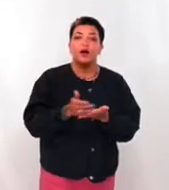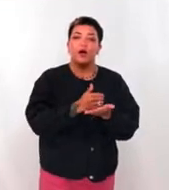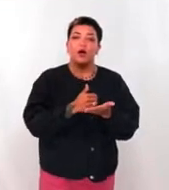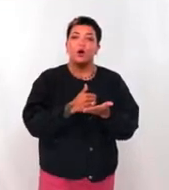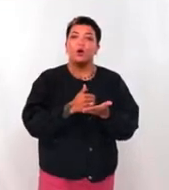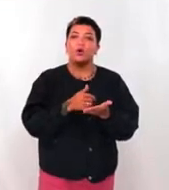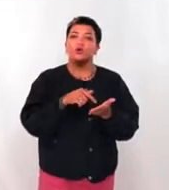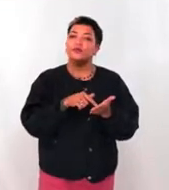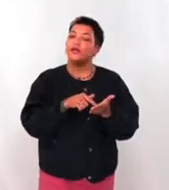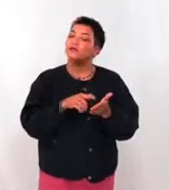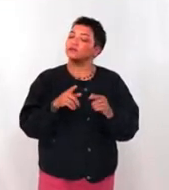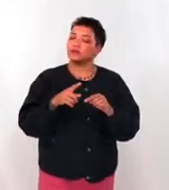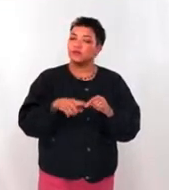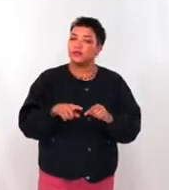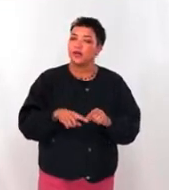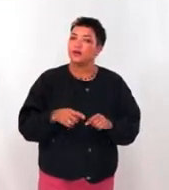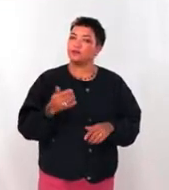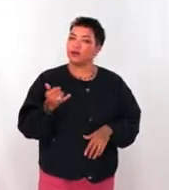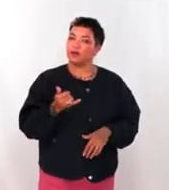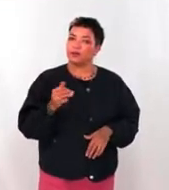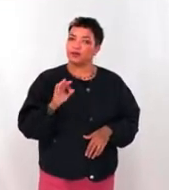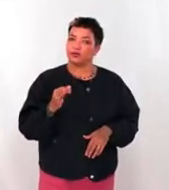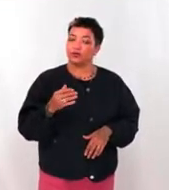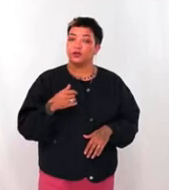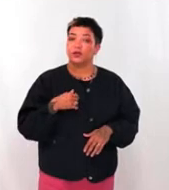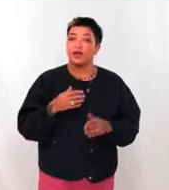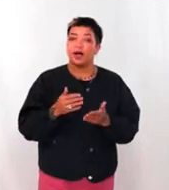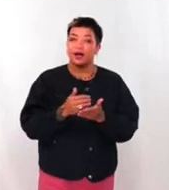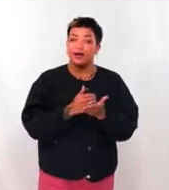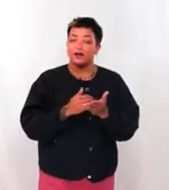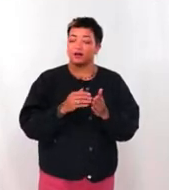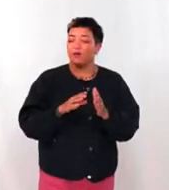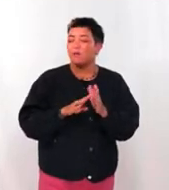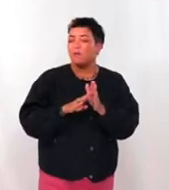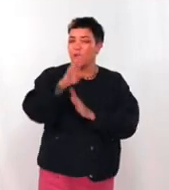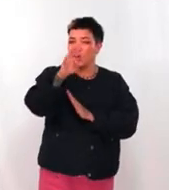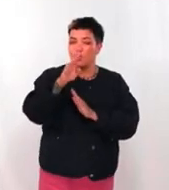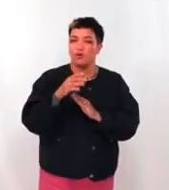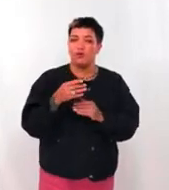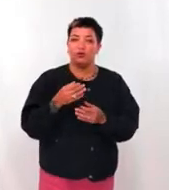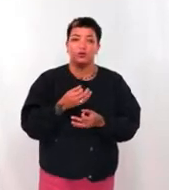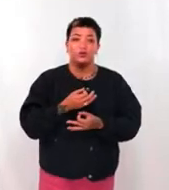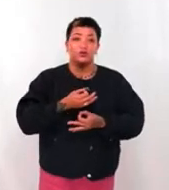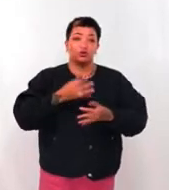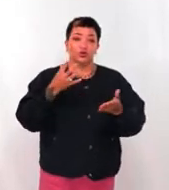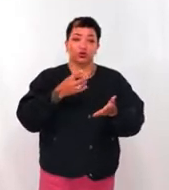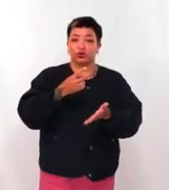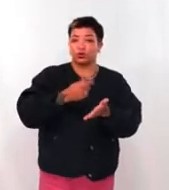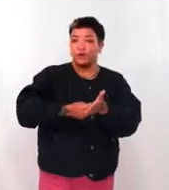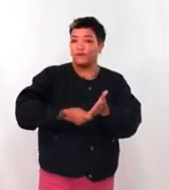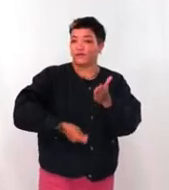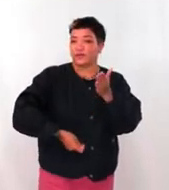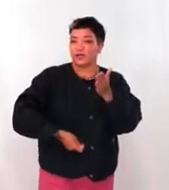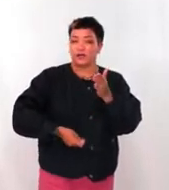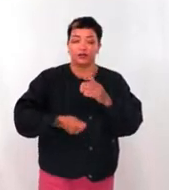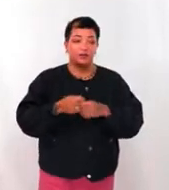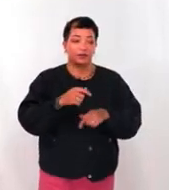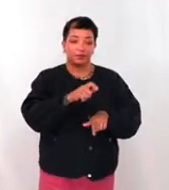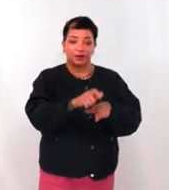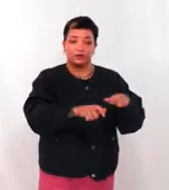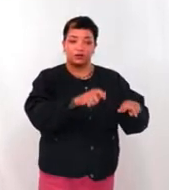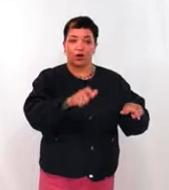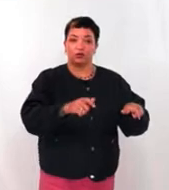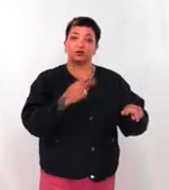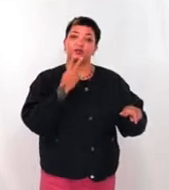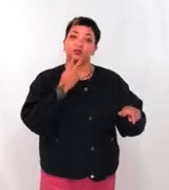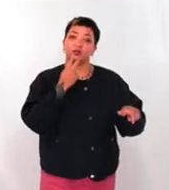redirai pas, je ne ferai pas le détail, là, on a une explosion de recettes. On a surfiscalisé les Bordelaises et les Bordelais, sauf que